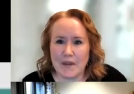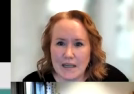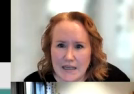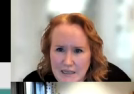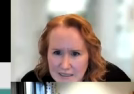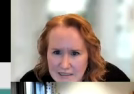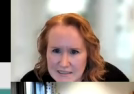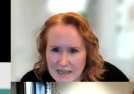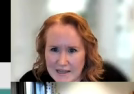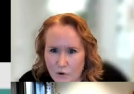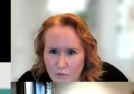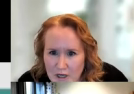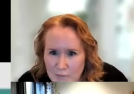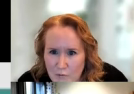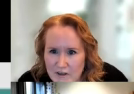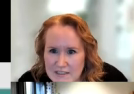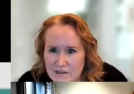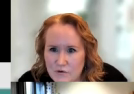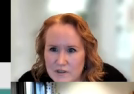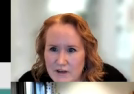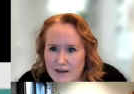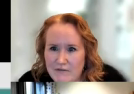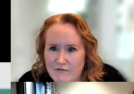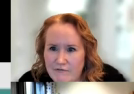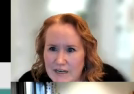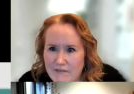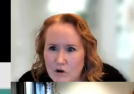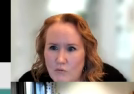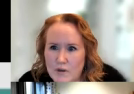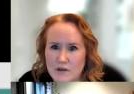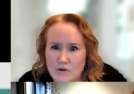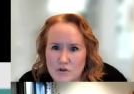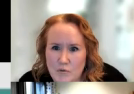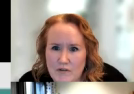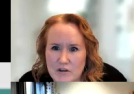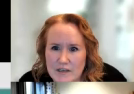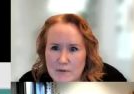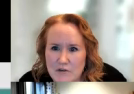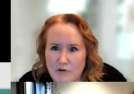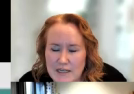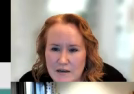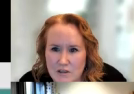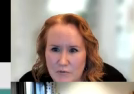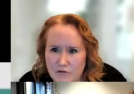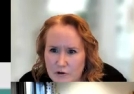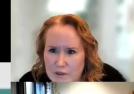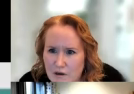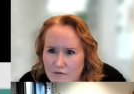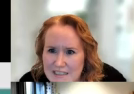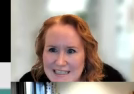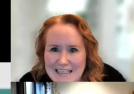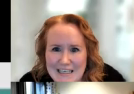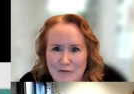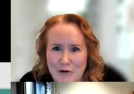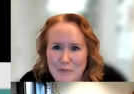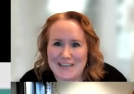ser vi. Neste oppfølging på privat sektor. Det vil være veldig velkomment at også private virksomheter får tilgang til plattformen. Da